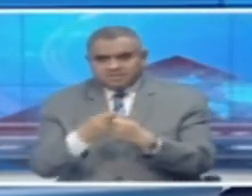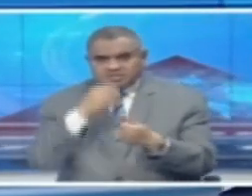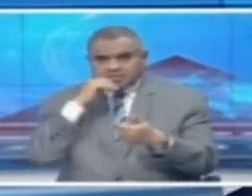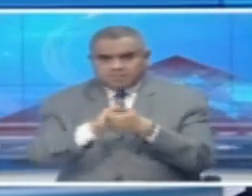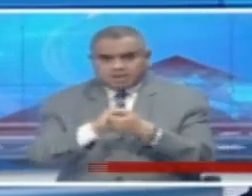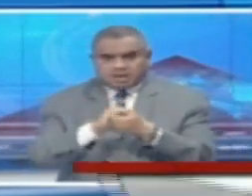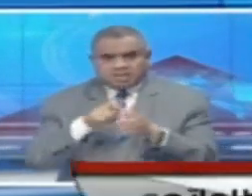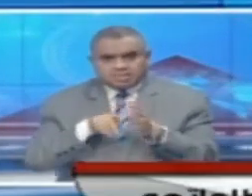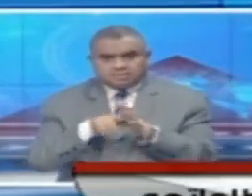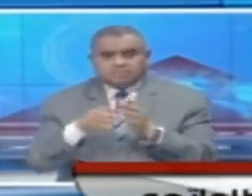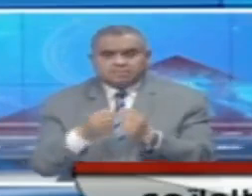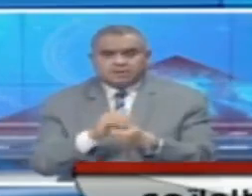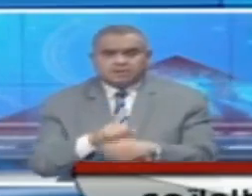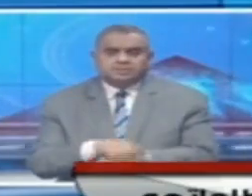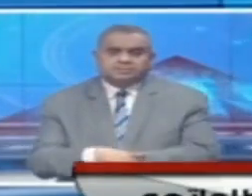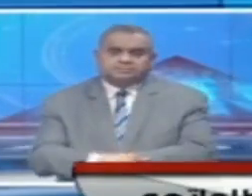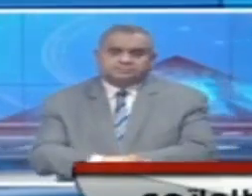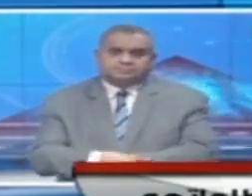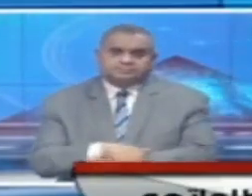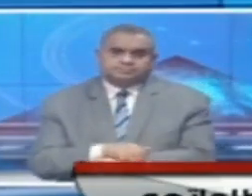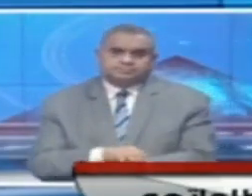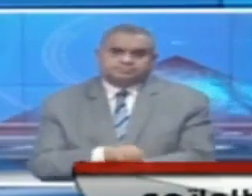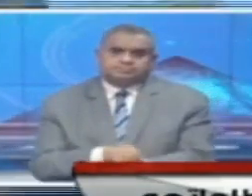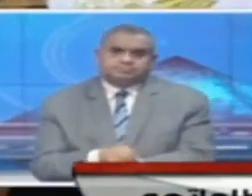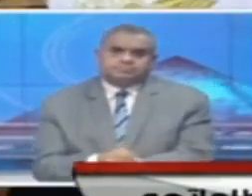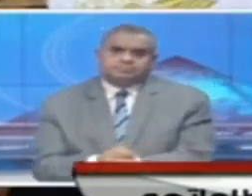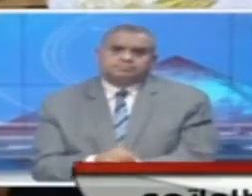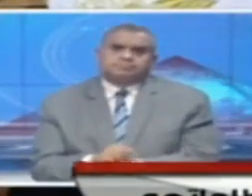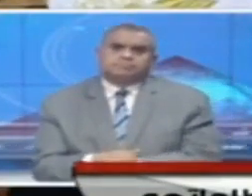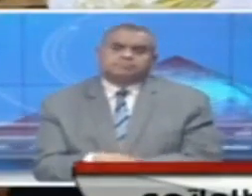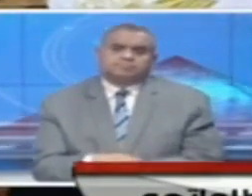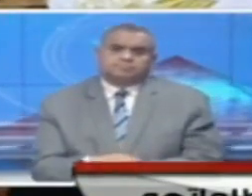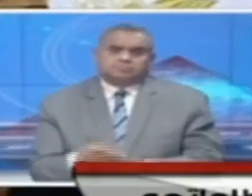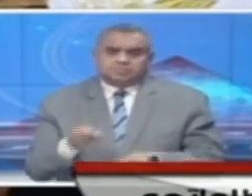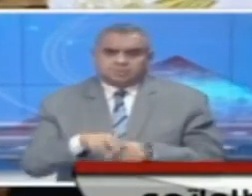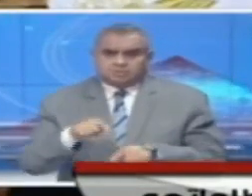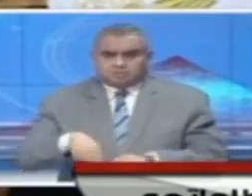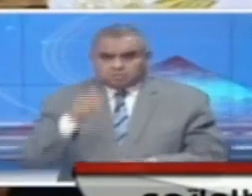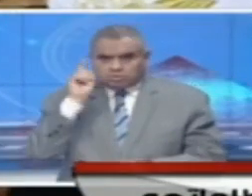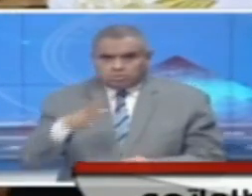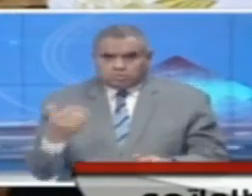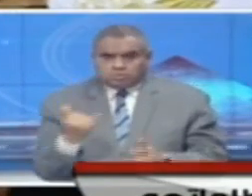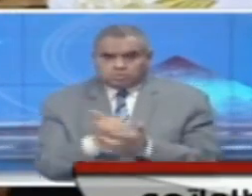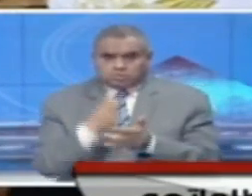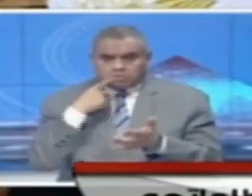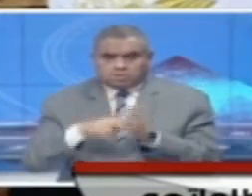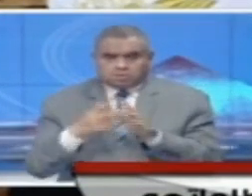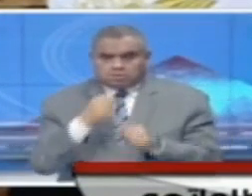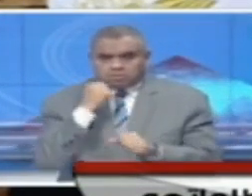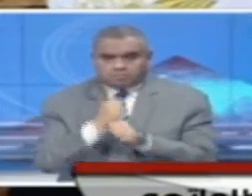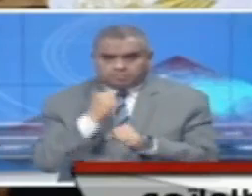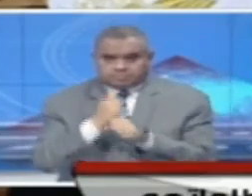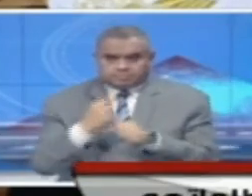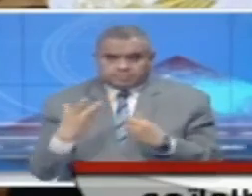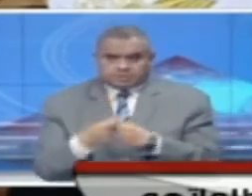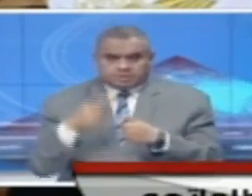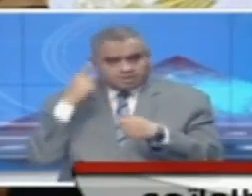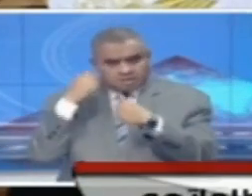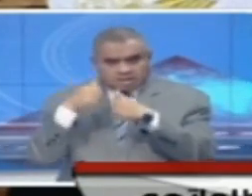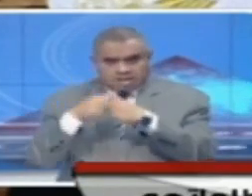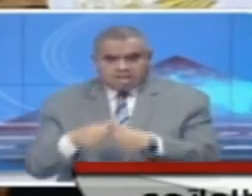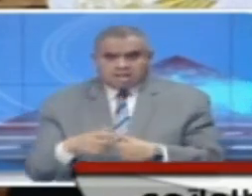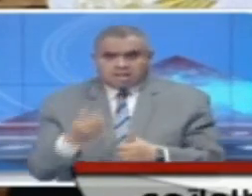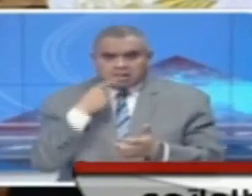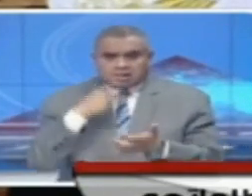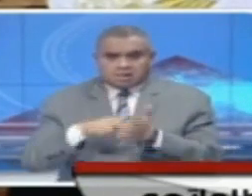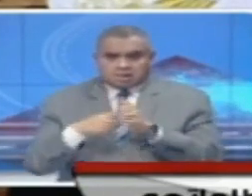كافة المجالات والقطاعات. واليوم وفي هذه المناسبة العزيزة علينا